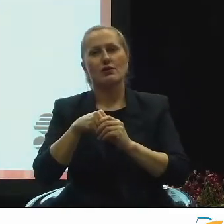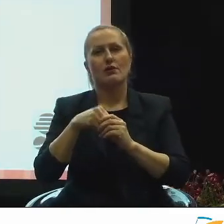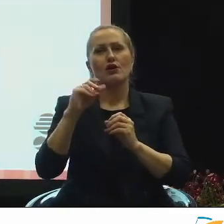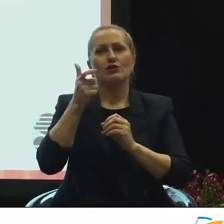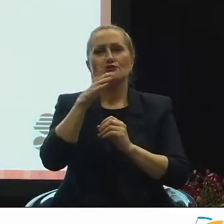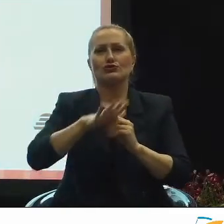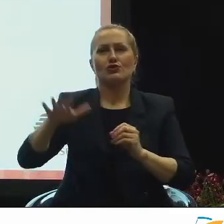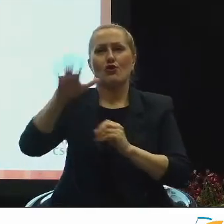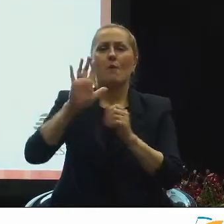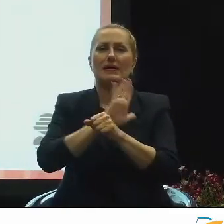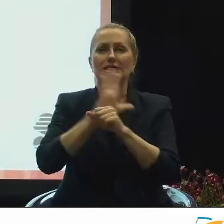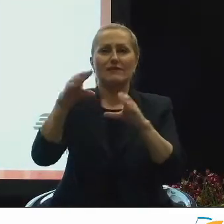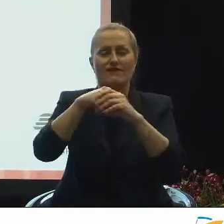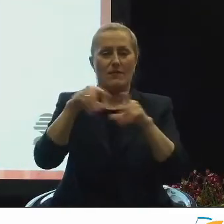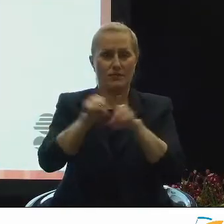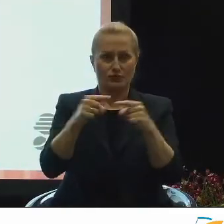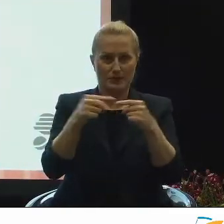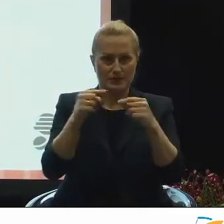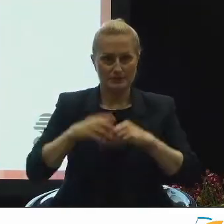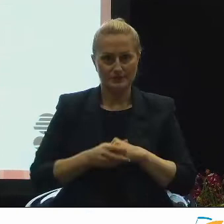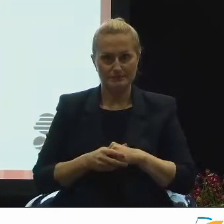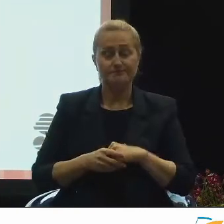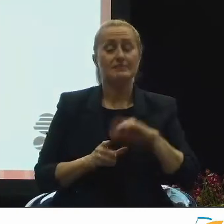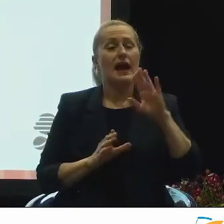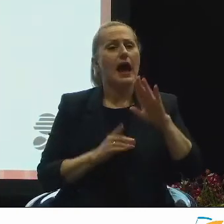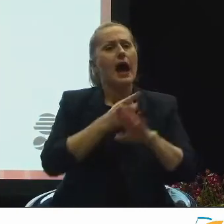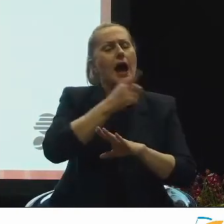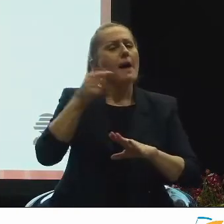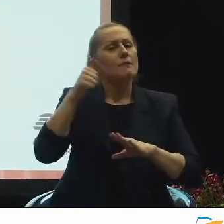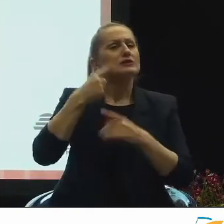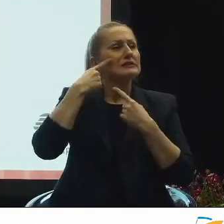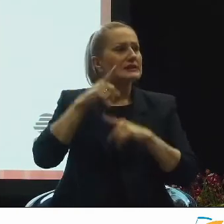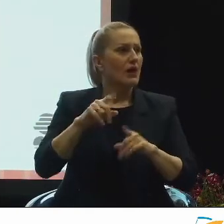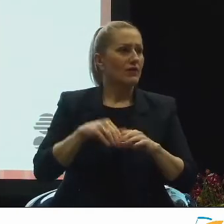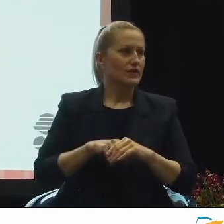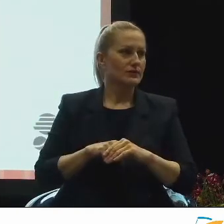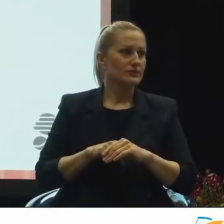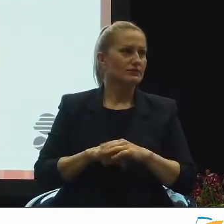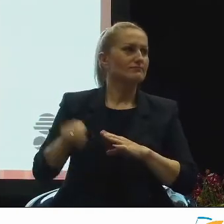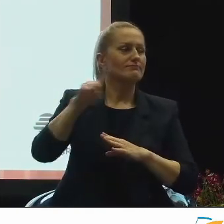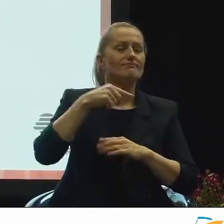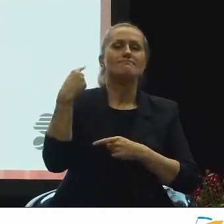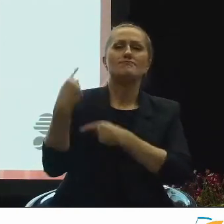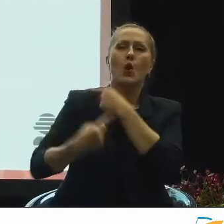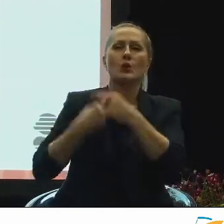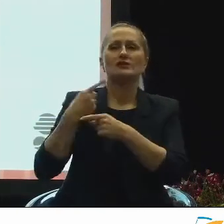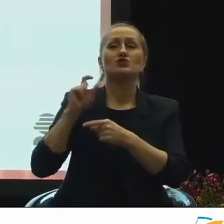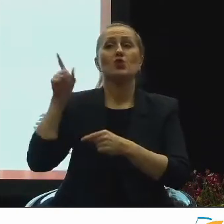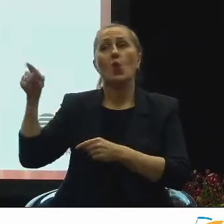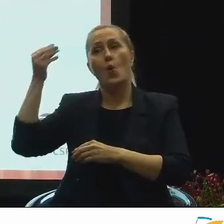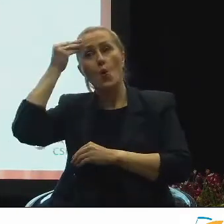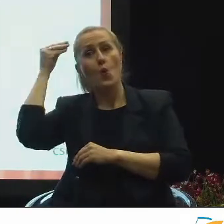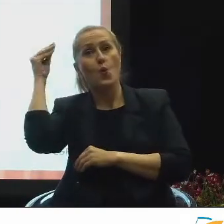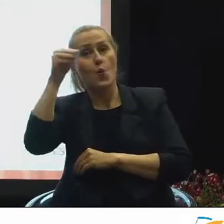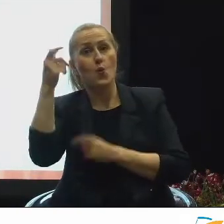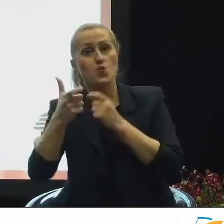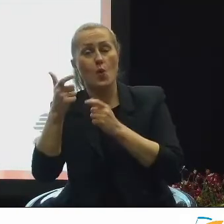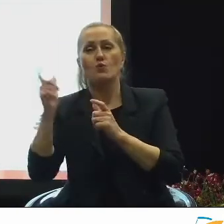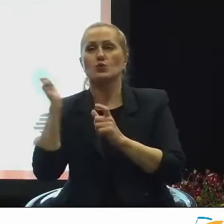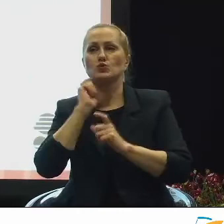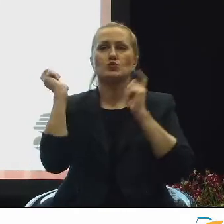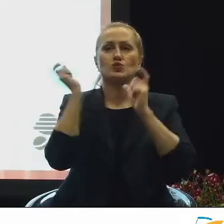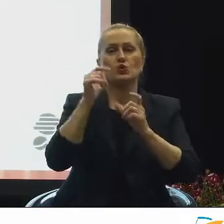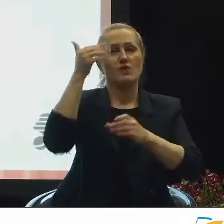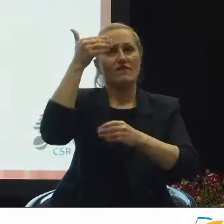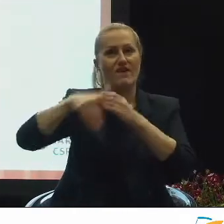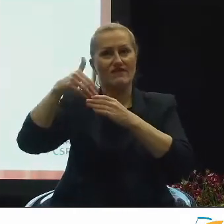większość aspektów funkcjonowania biznesu. Ale zauważmy, że przecież procedury ochrony sygnalistów, a w szczególności procedury zgłoszeń